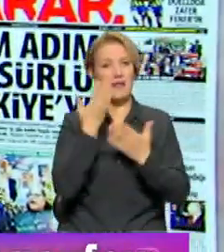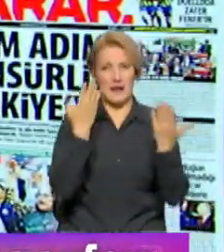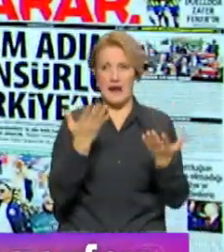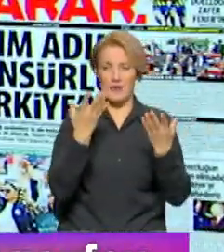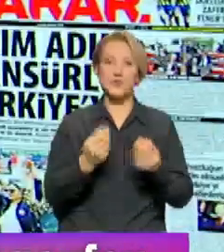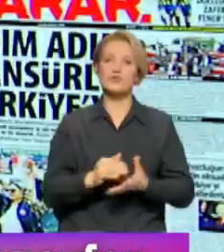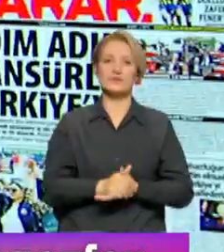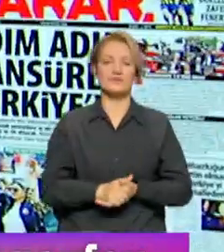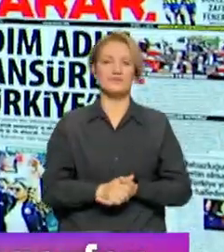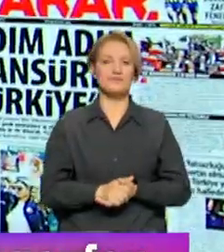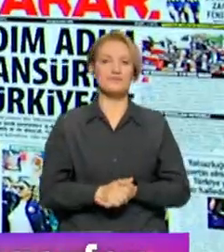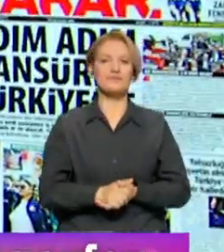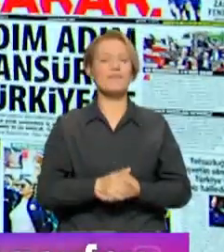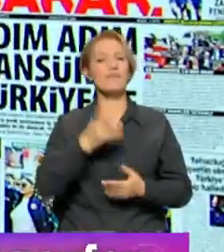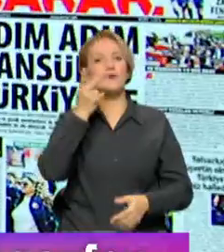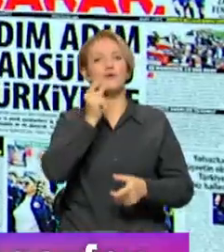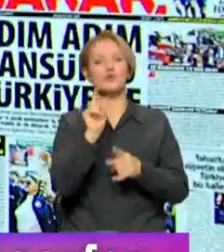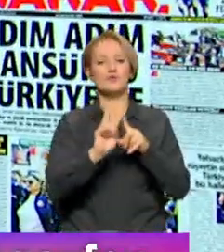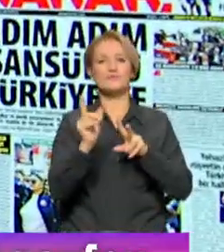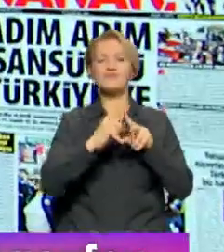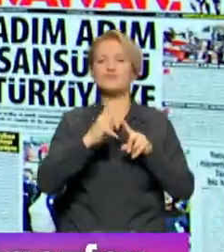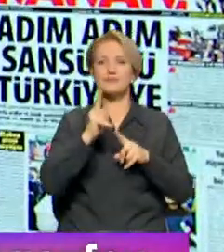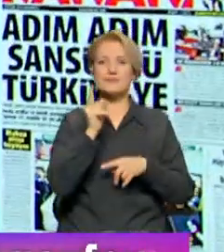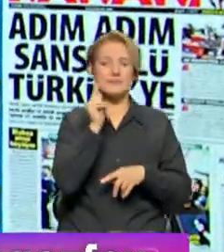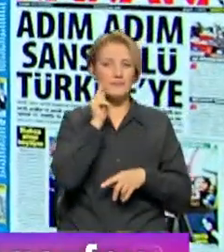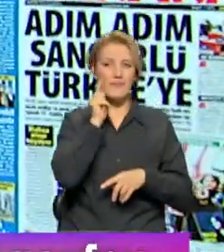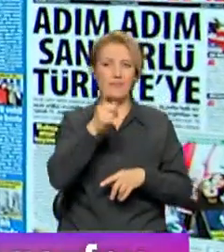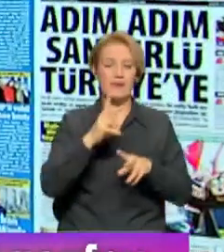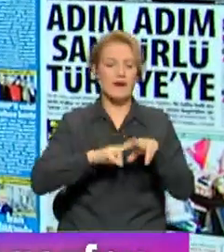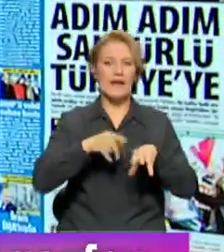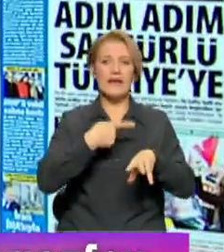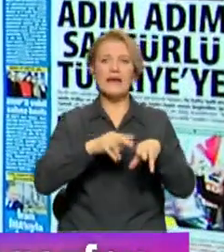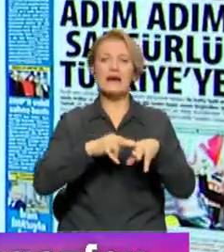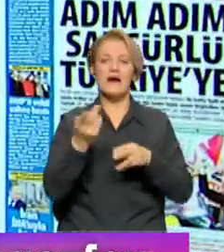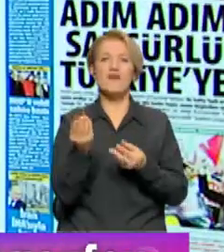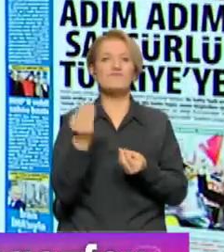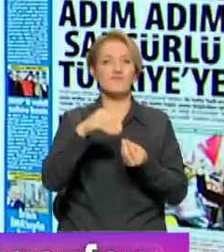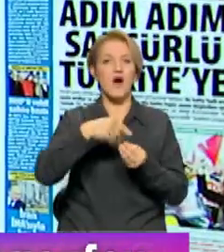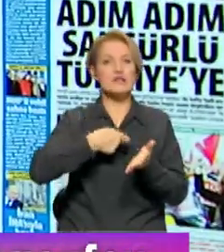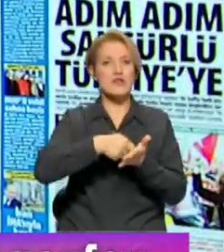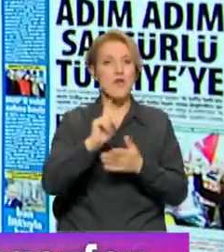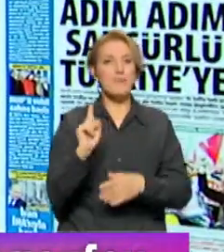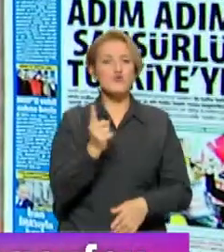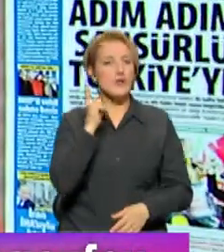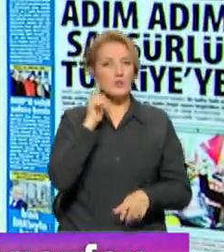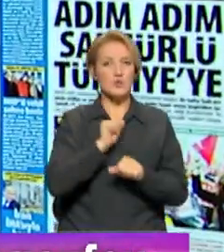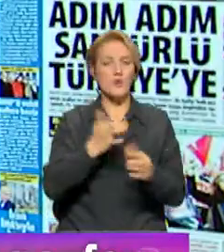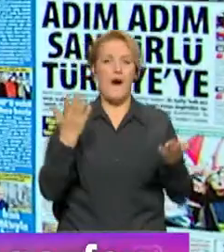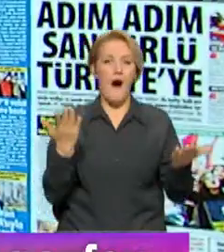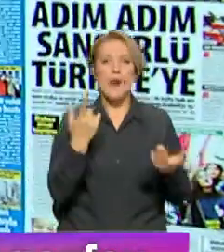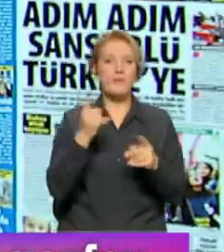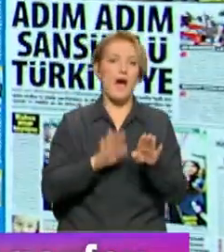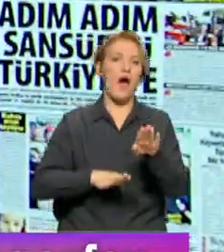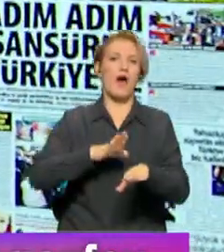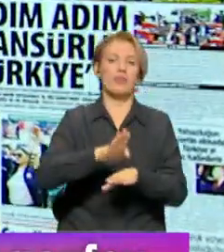hayırlı sabahlar mesajı gitsin Umut Bey KYK borçlarının faizleri silinecekti Müjde diye duyurulduğu Ama hala bir